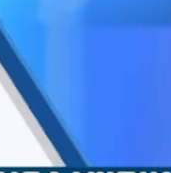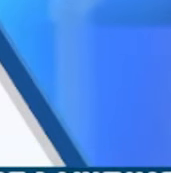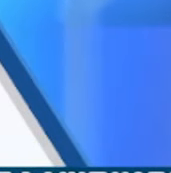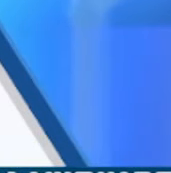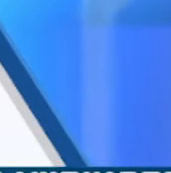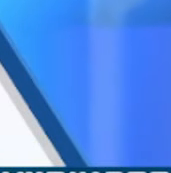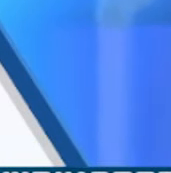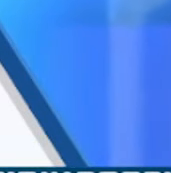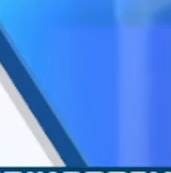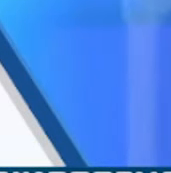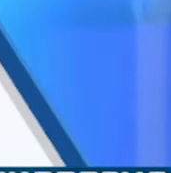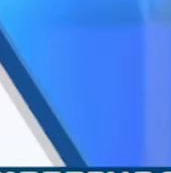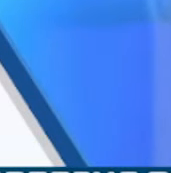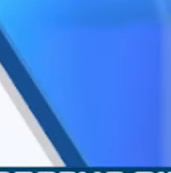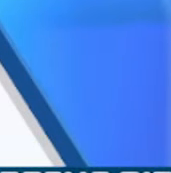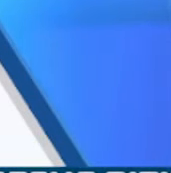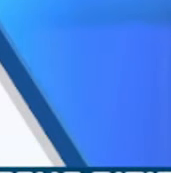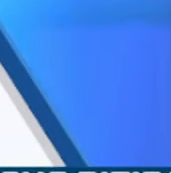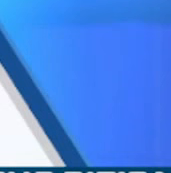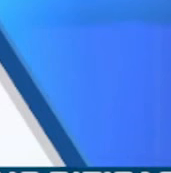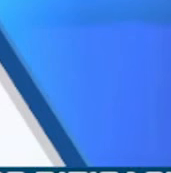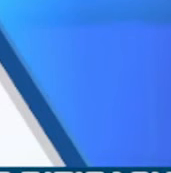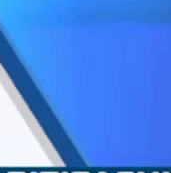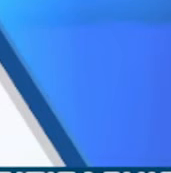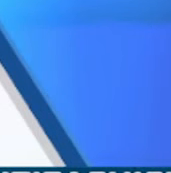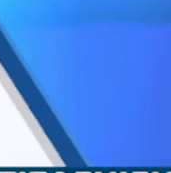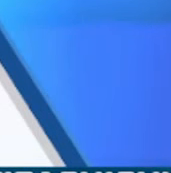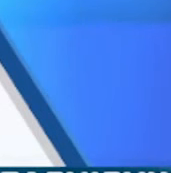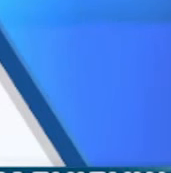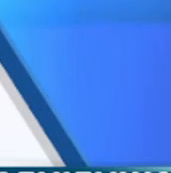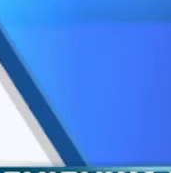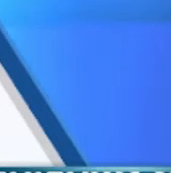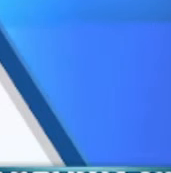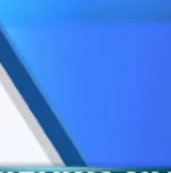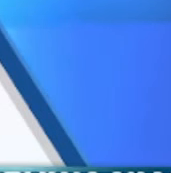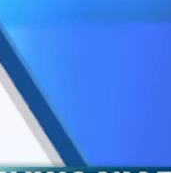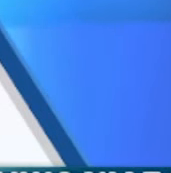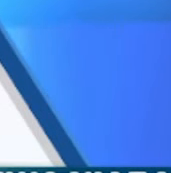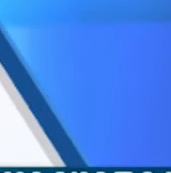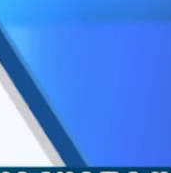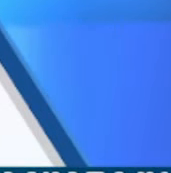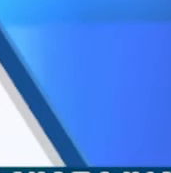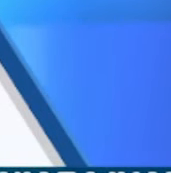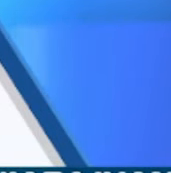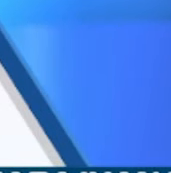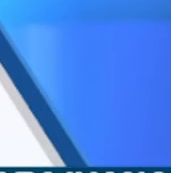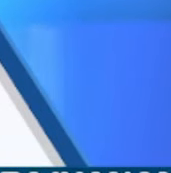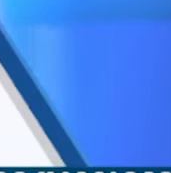bitandukanye bamenya uko indwara ifata, uko yakwirindwa, uko yavurwa ndetse naho